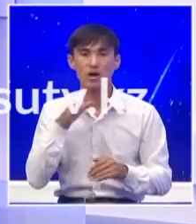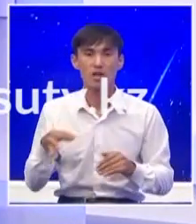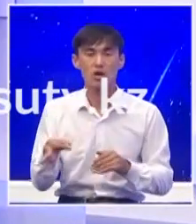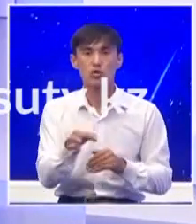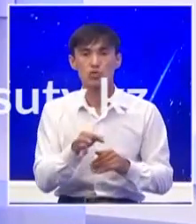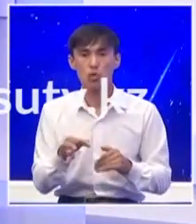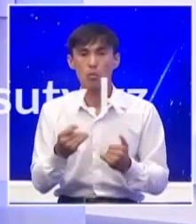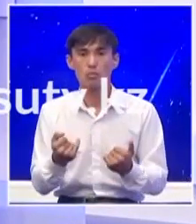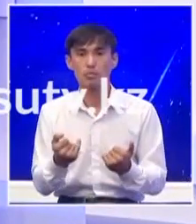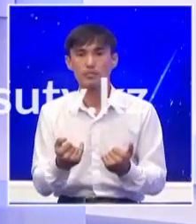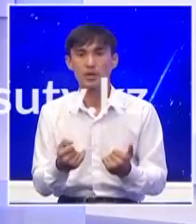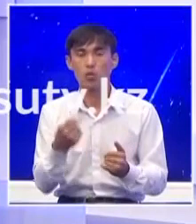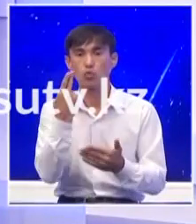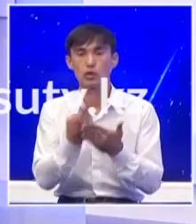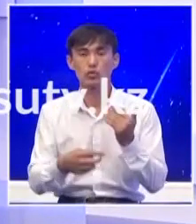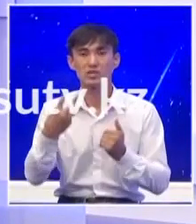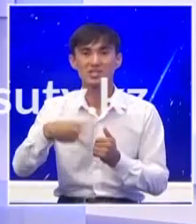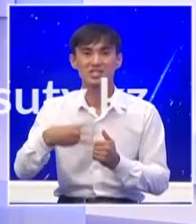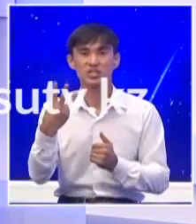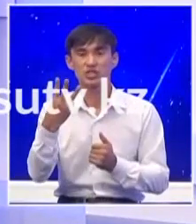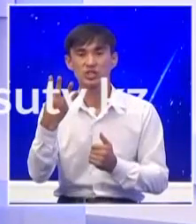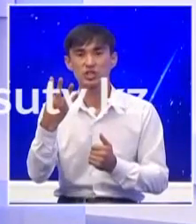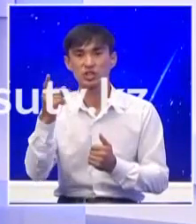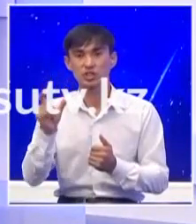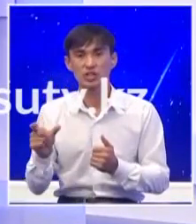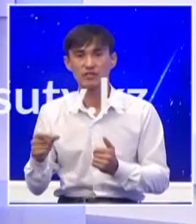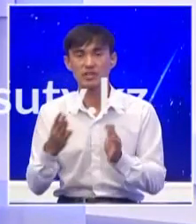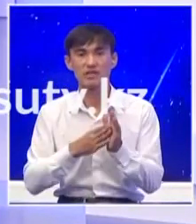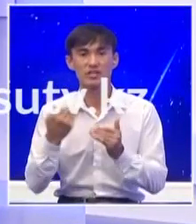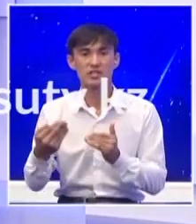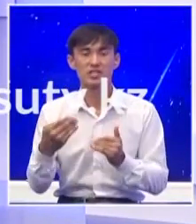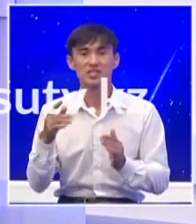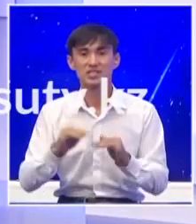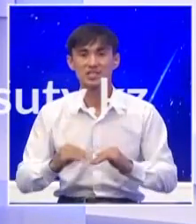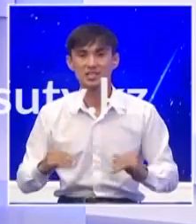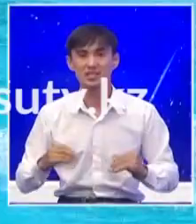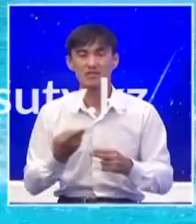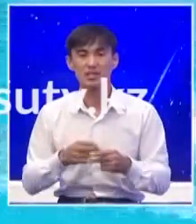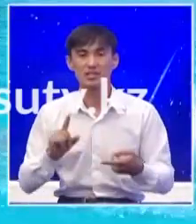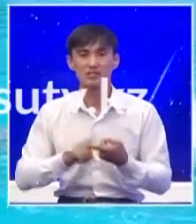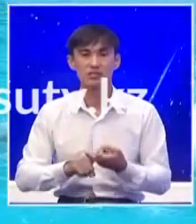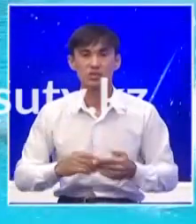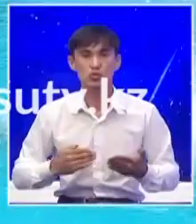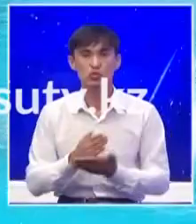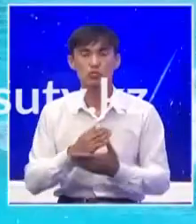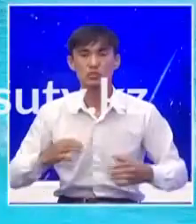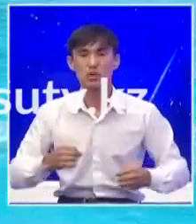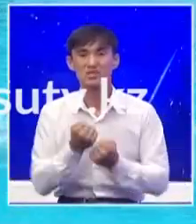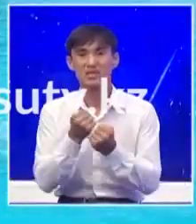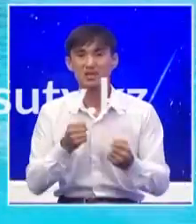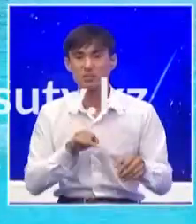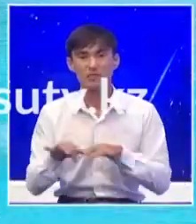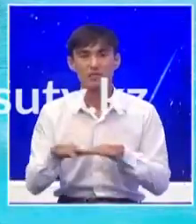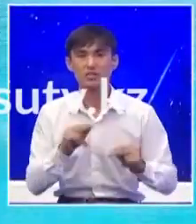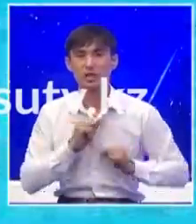Алматинской области утонуло 34 человека, 9 из них дети. В этой связи службами спасателей ведется усиленная профилактическая